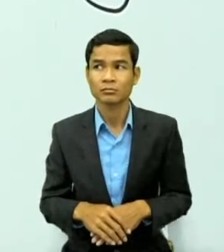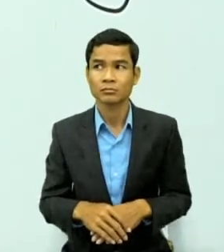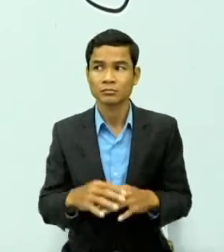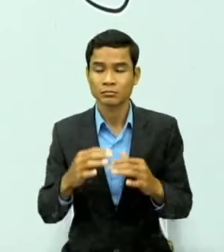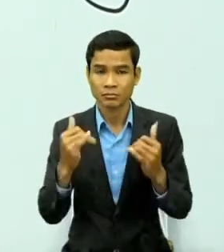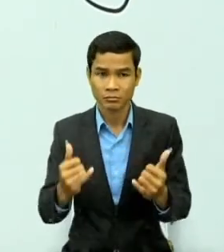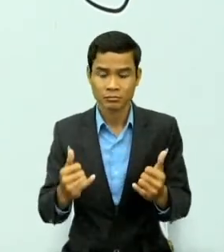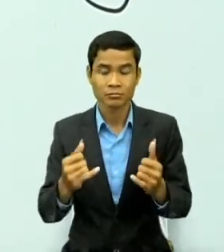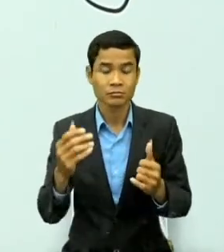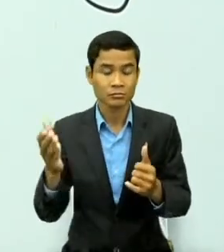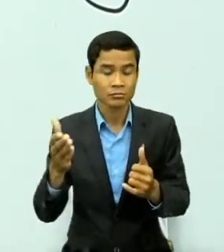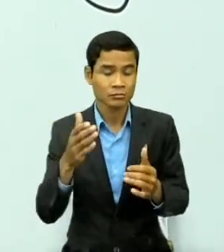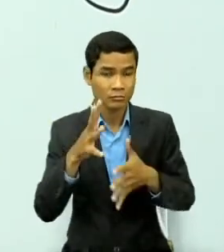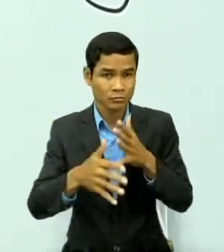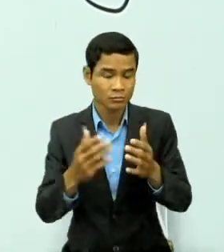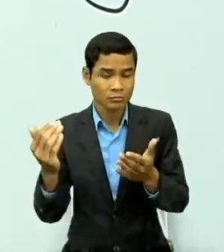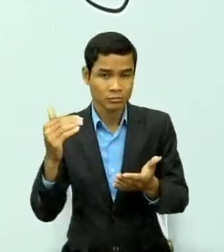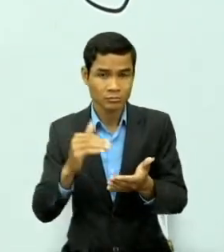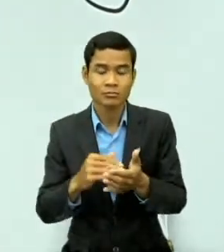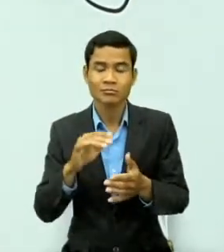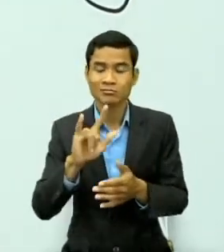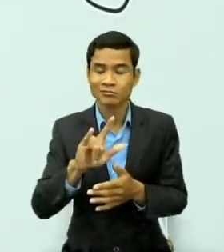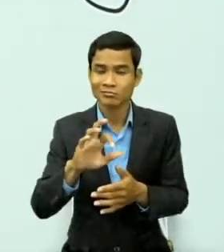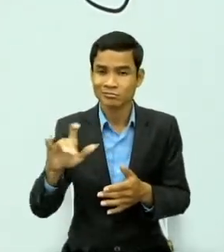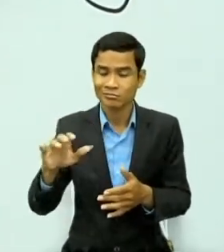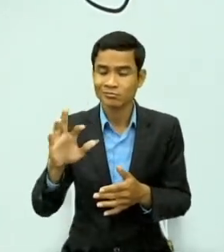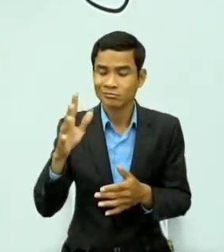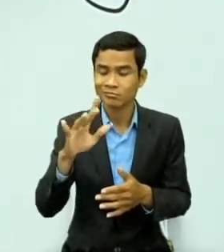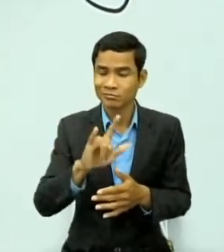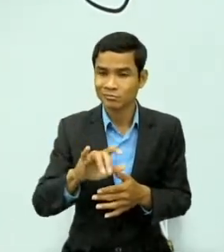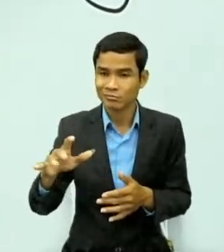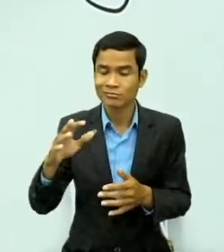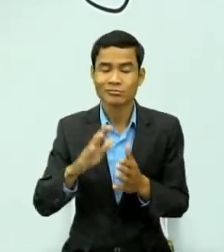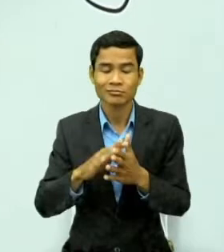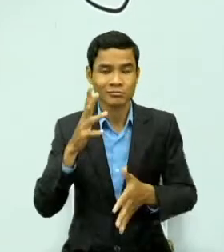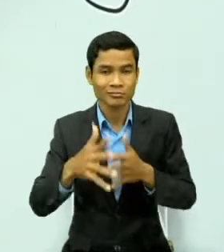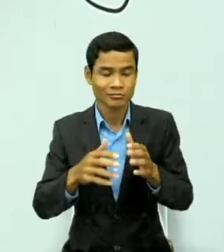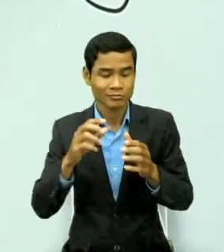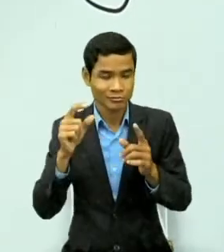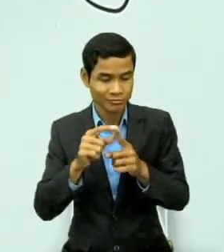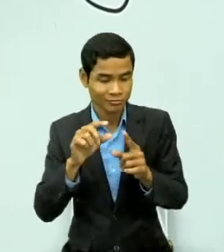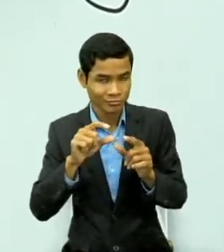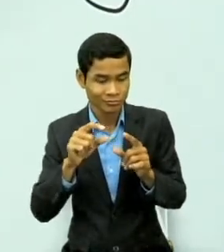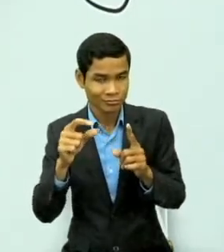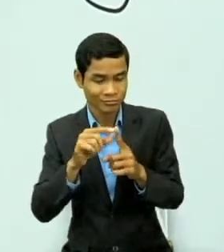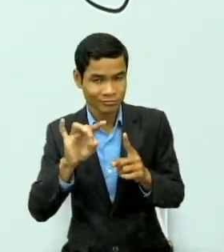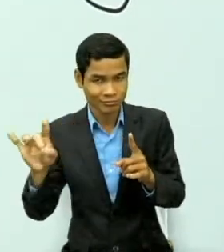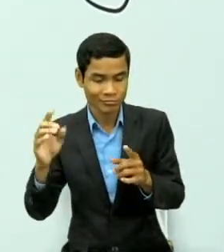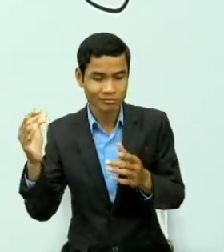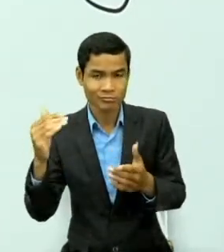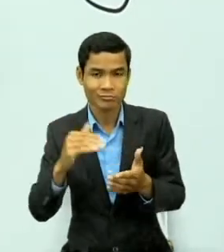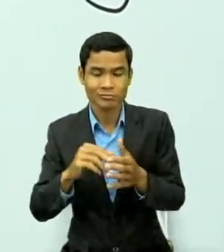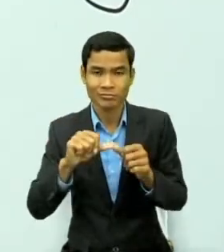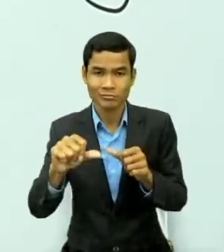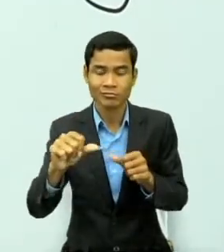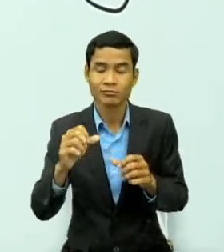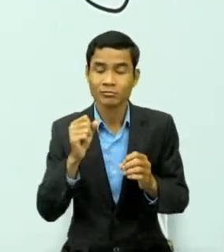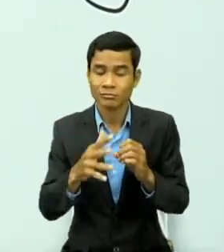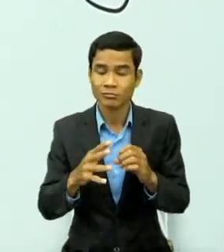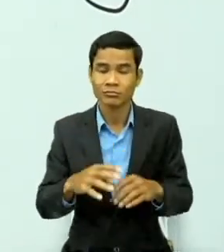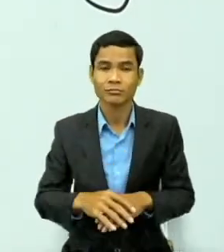ឥឡូវកូនសាក់អានម្ដងទៀតណាដោយមិនផ្សំប្រកបណាចាចាប់ដើ